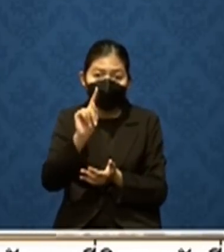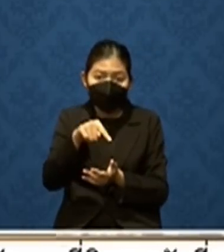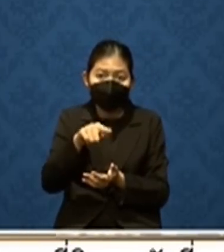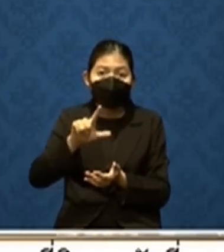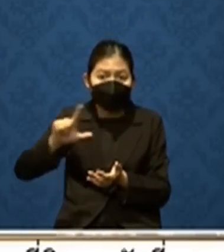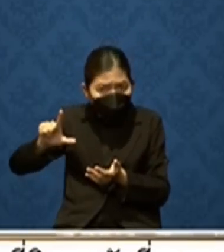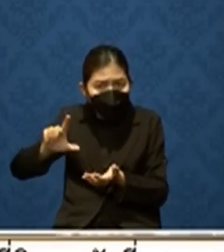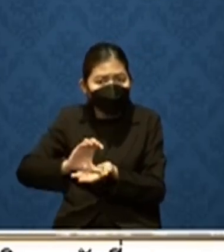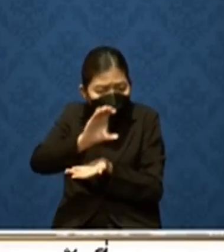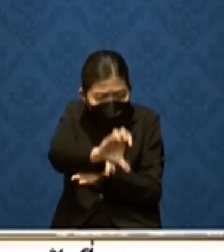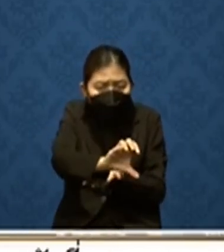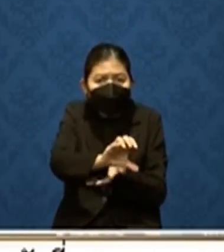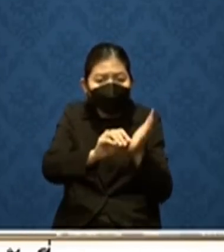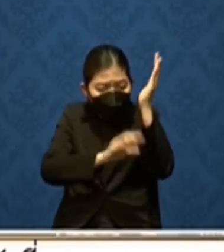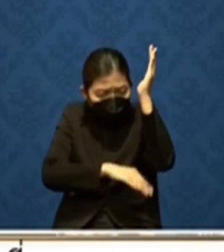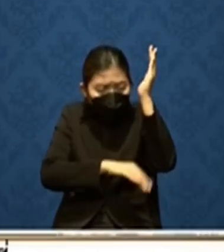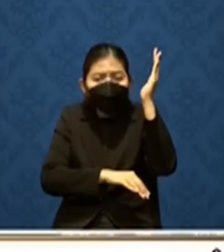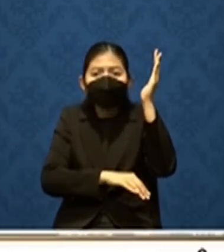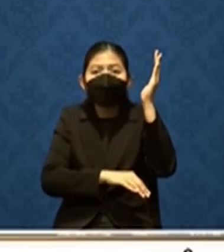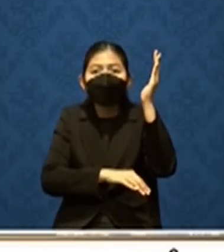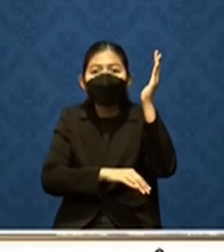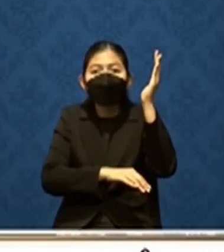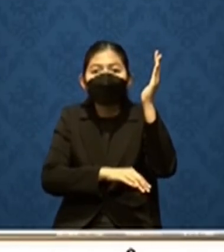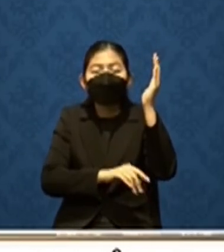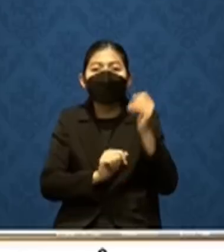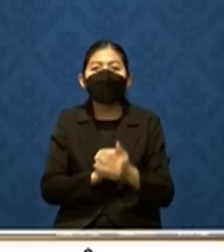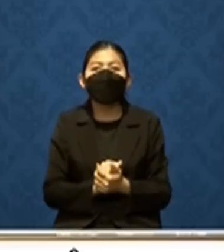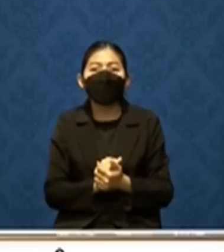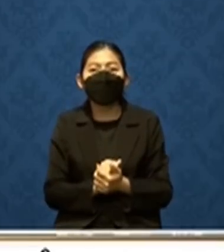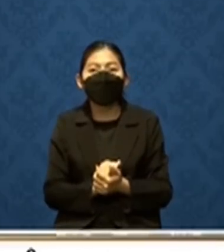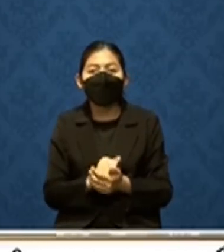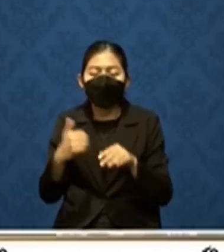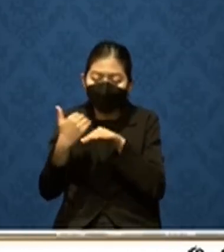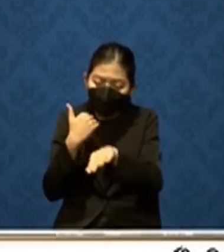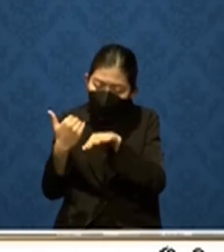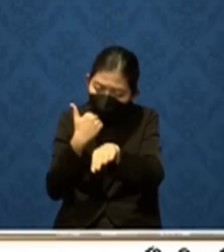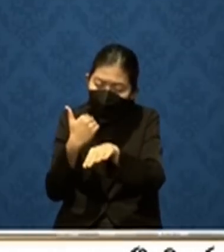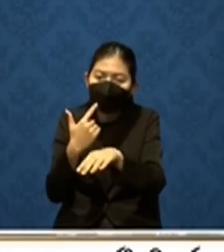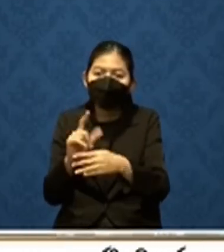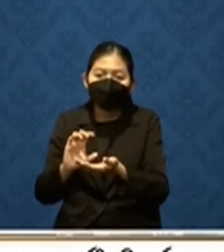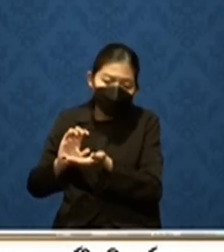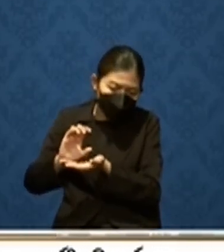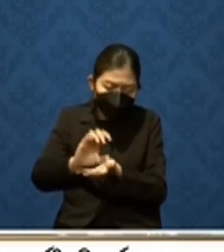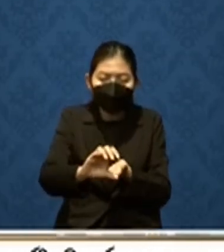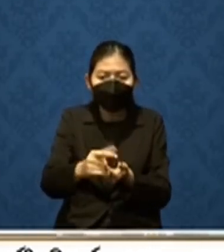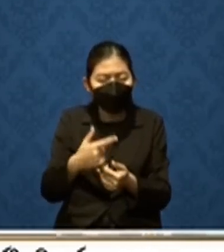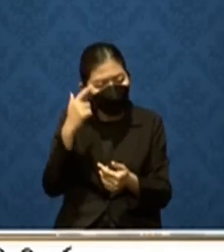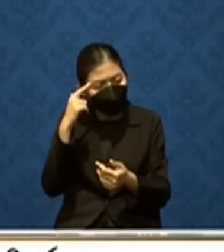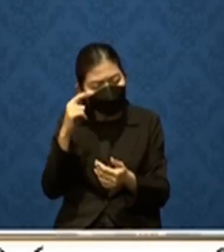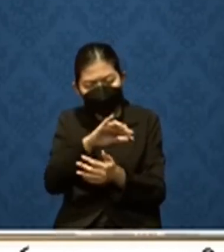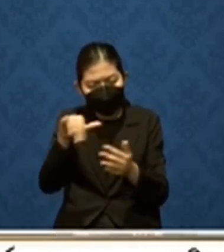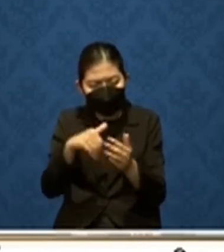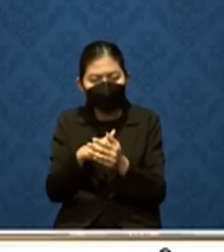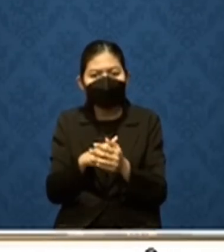เดียวก็เป็นพันล้านและเมื่อประมาณถนนลงบางจังหวัดมารวมกันแล้วเนี่ย